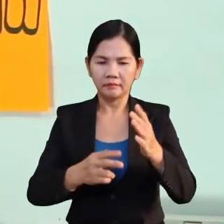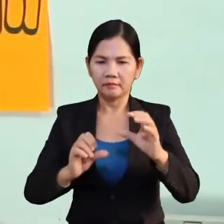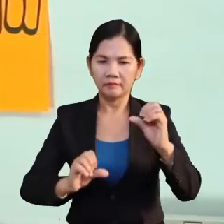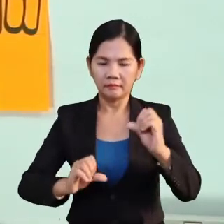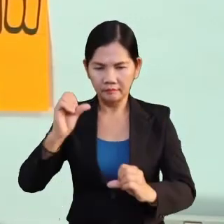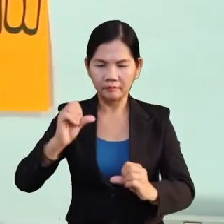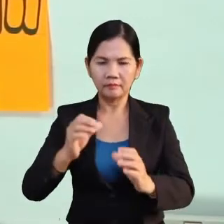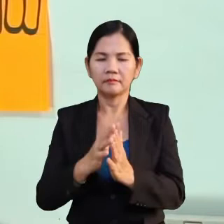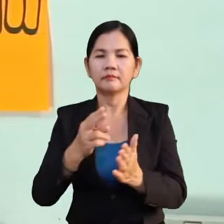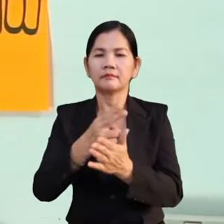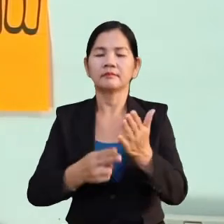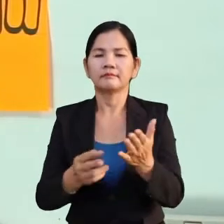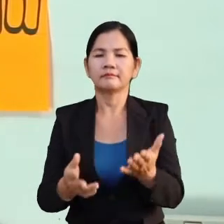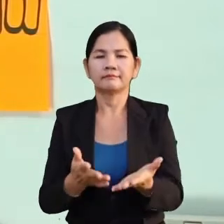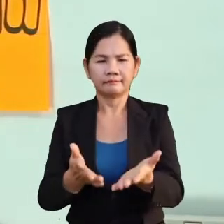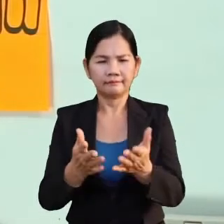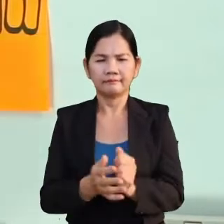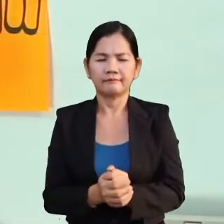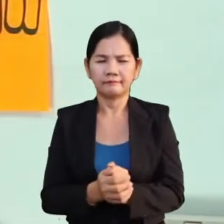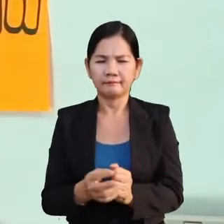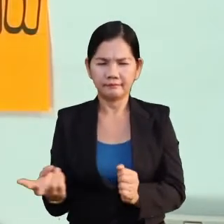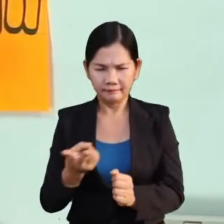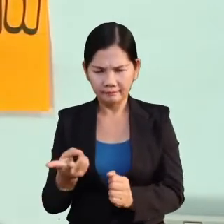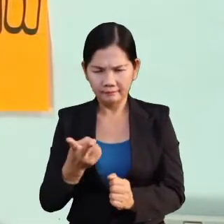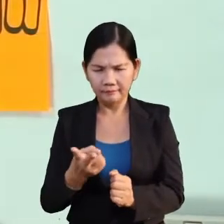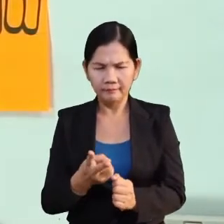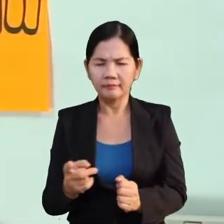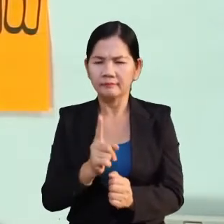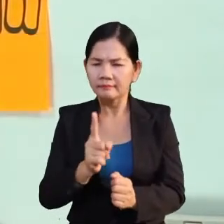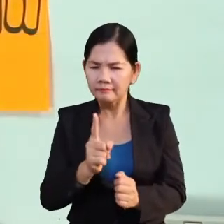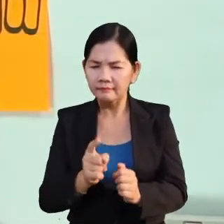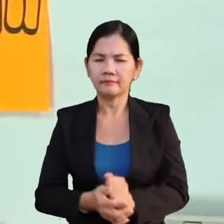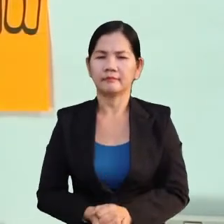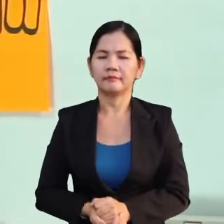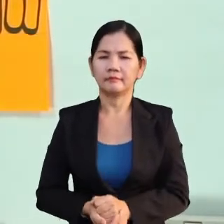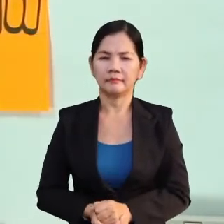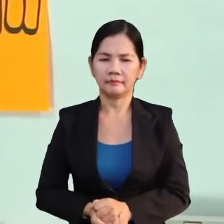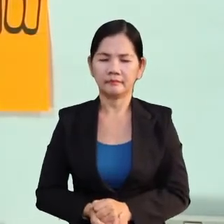ទៀតកូនណោះកូនគិតថាទាំងពីរអ្នកនេះជាអ្នកណាកូនណោះ